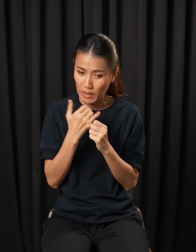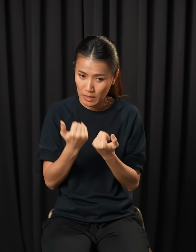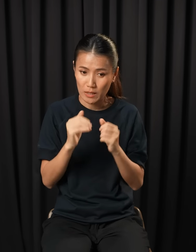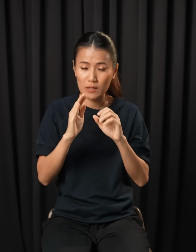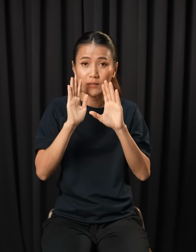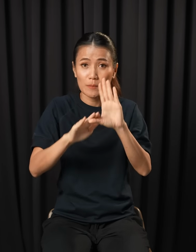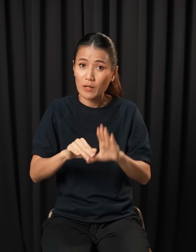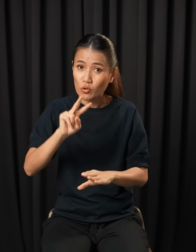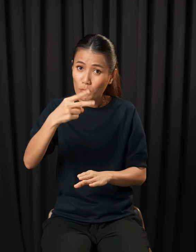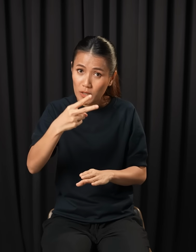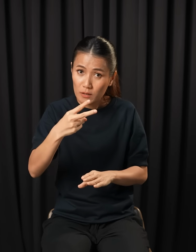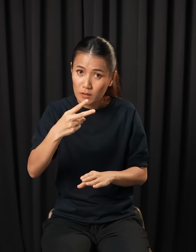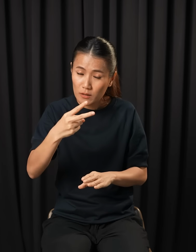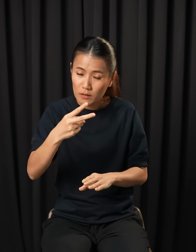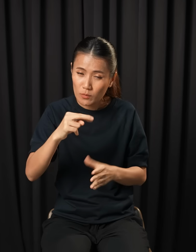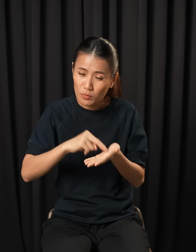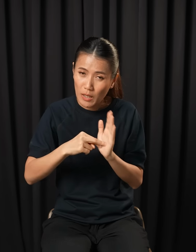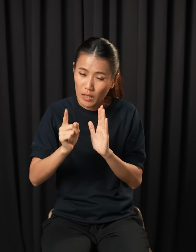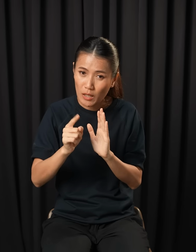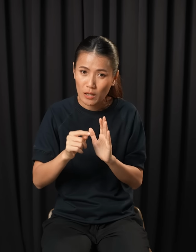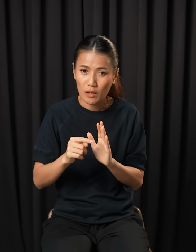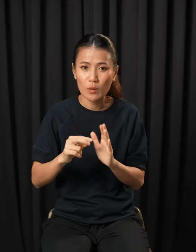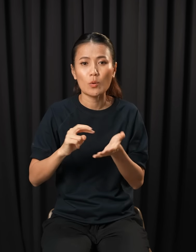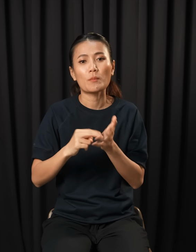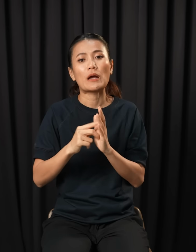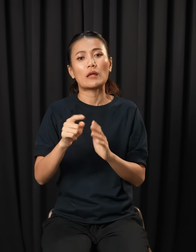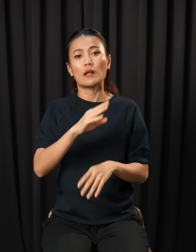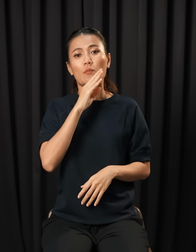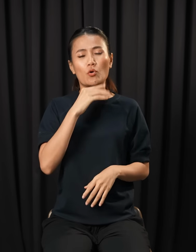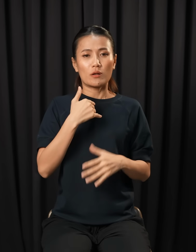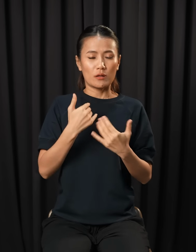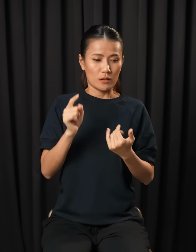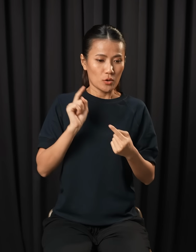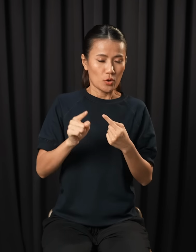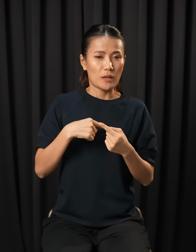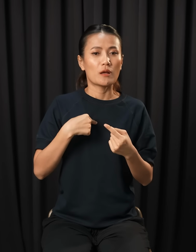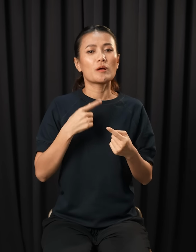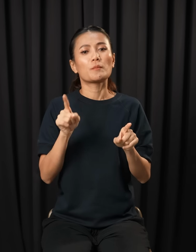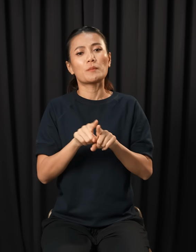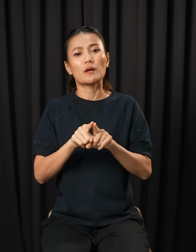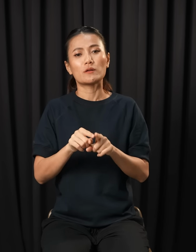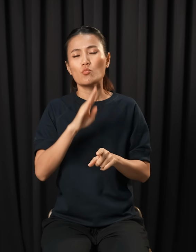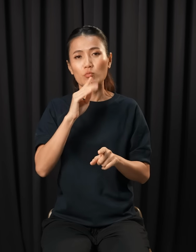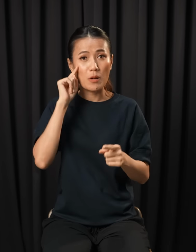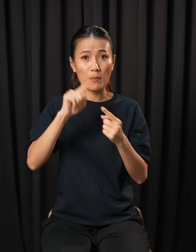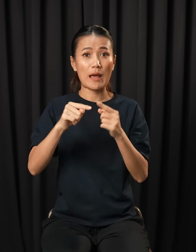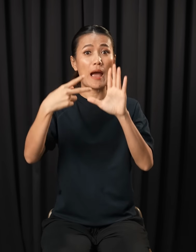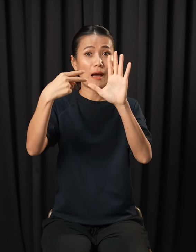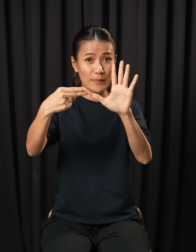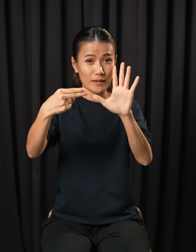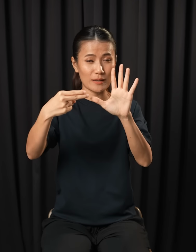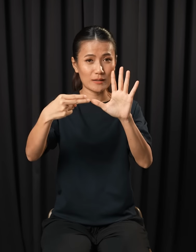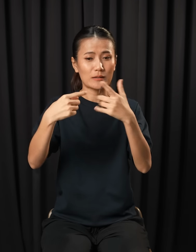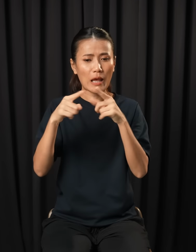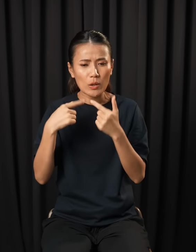30-40% เพราะฉะนั้นหมายความว่าไงถ้าปีนี้มีคนสมัคร 20,000 ก็ได้แค่ 20,000 ถ้ามี20,000ก็คือเลื่อนปลดประจำการ